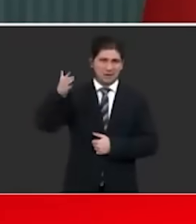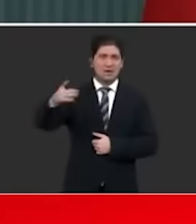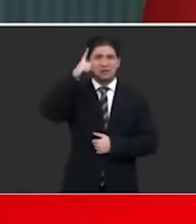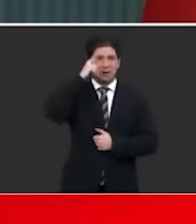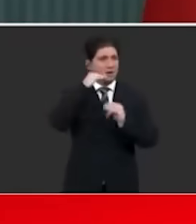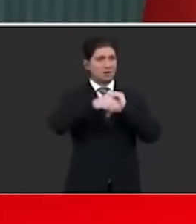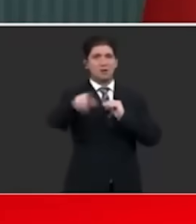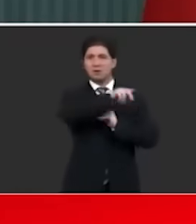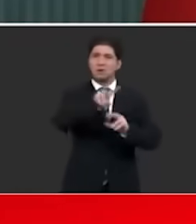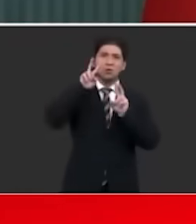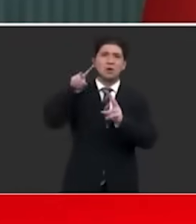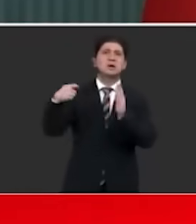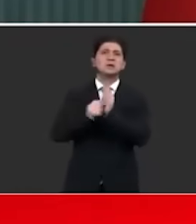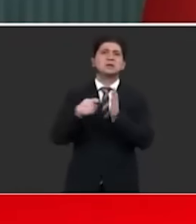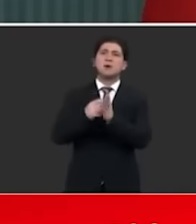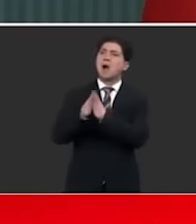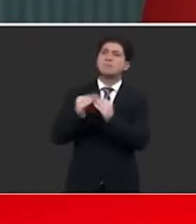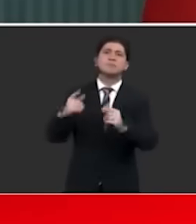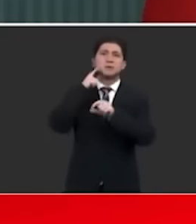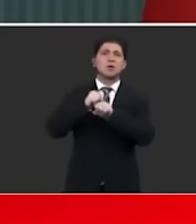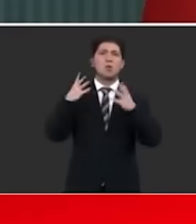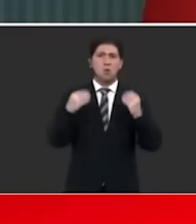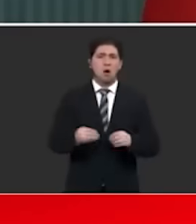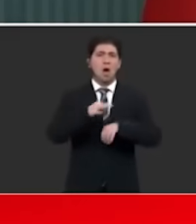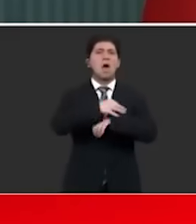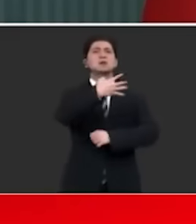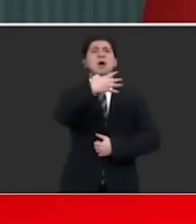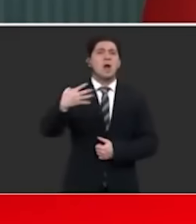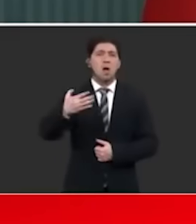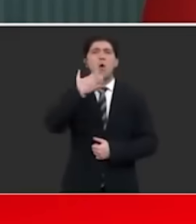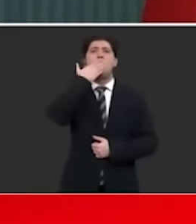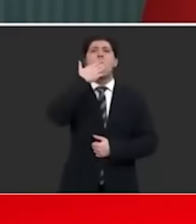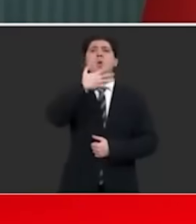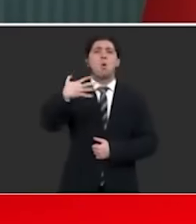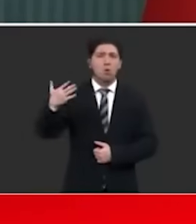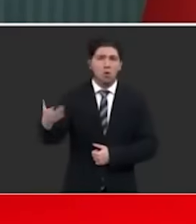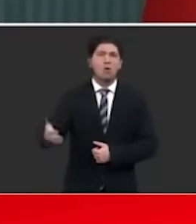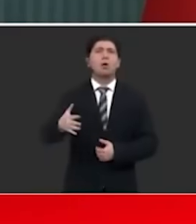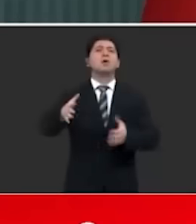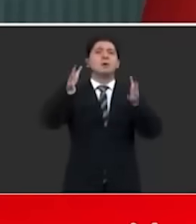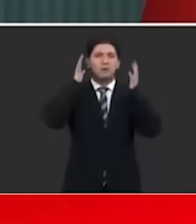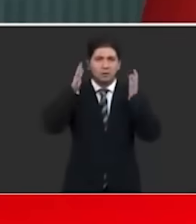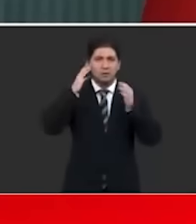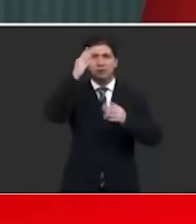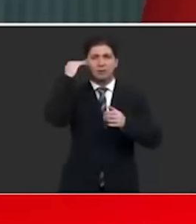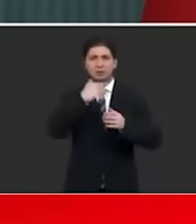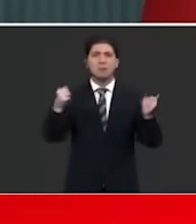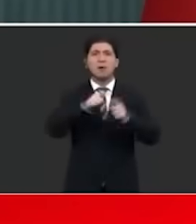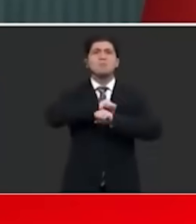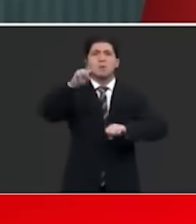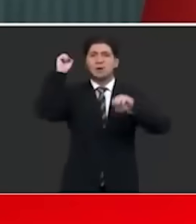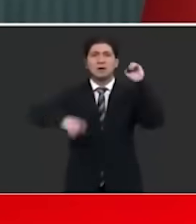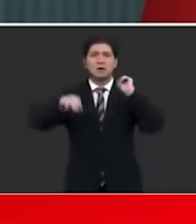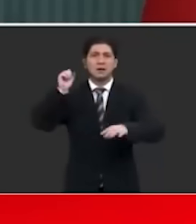tamamen yitirdiği itibarını, hastaneleri, okulları, ibadethaneleri bombalayarak